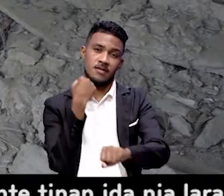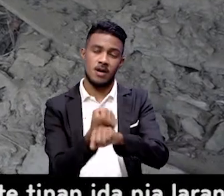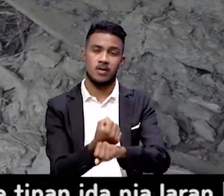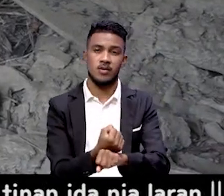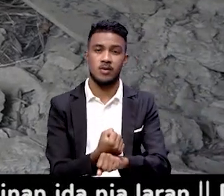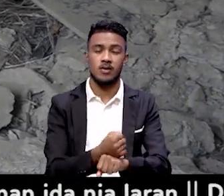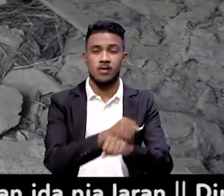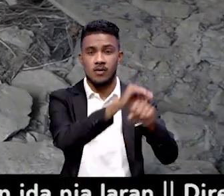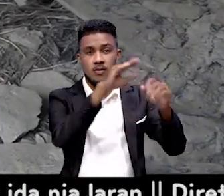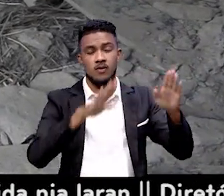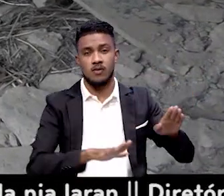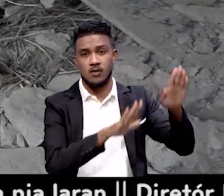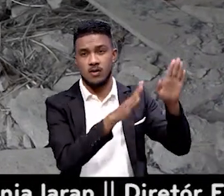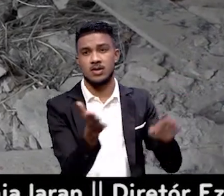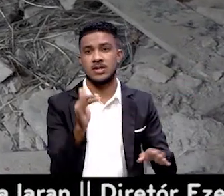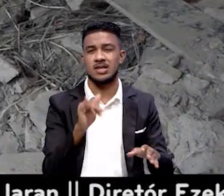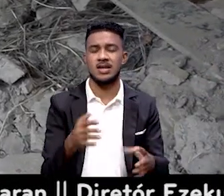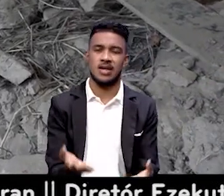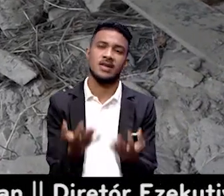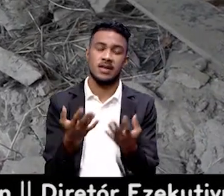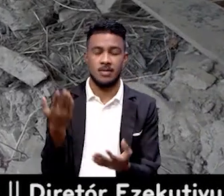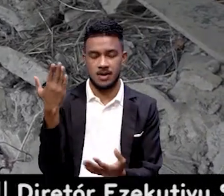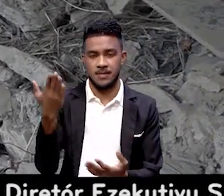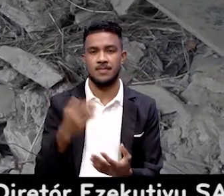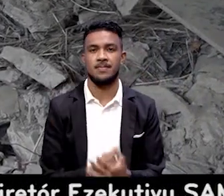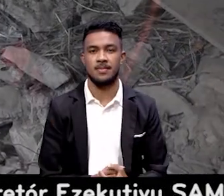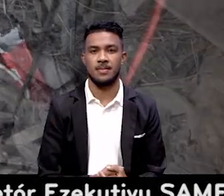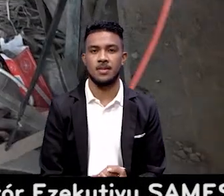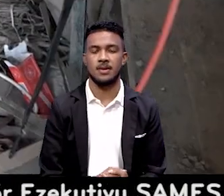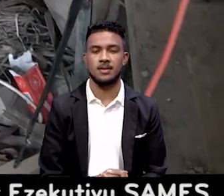bobo acer mana si rehit mana. Ni mak tama ba.